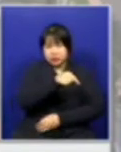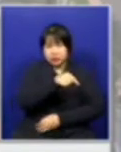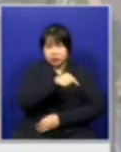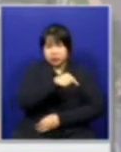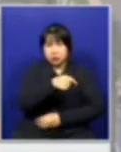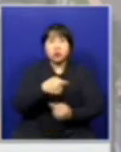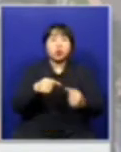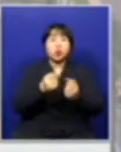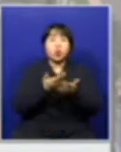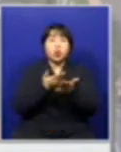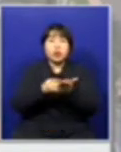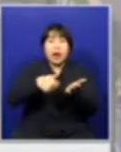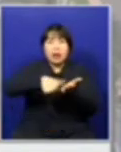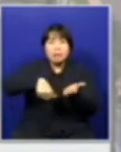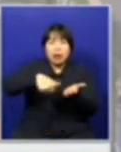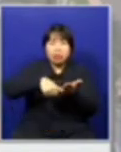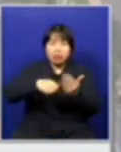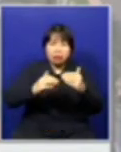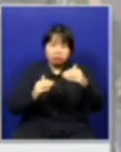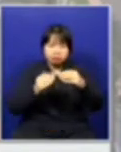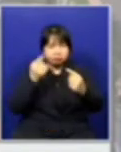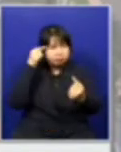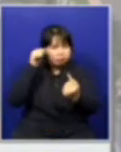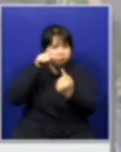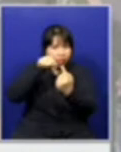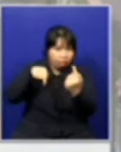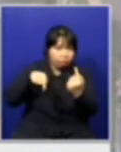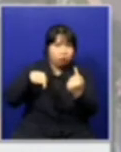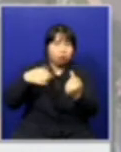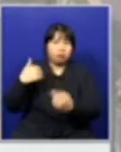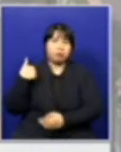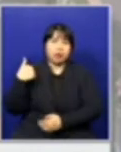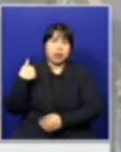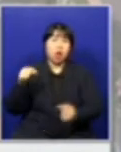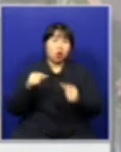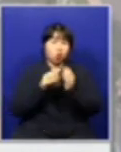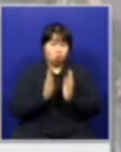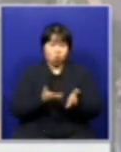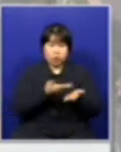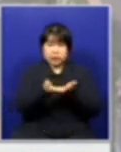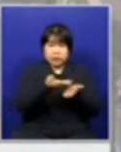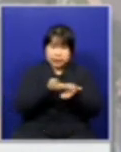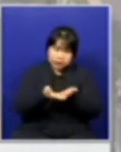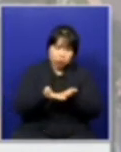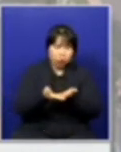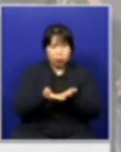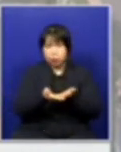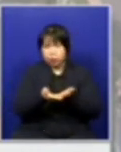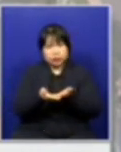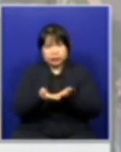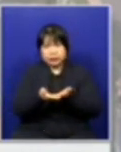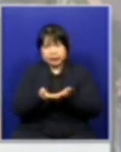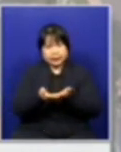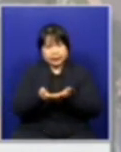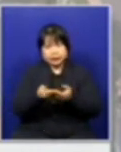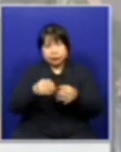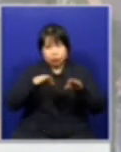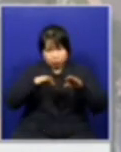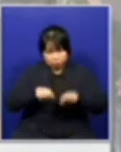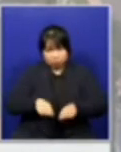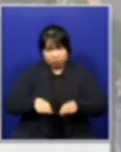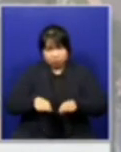เก็บภาษีต่ำกว่าเป้านี่แสดงให้เห็นว่าอำนาจการซื้อในประเทศลดลงอย่างมากช่วง